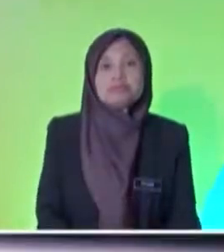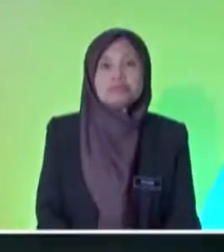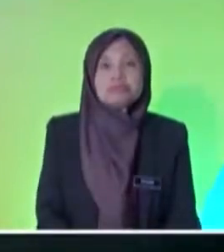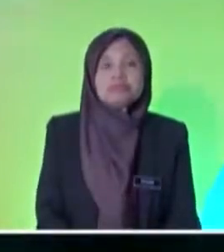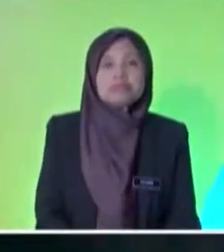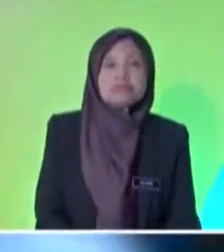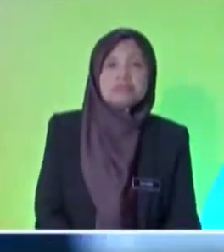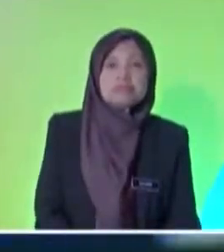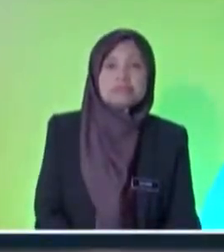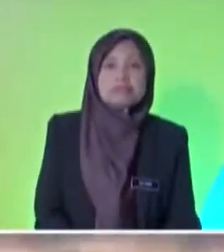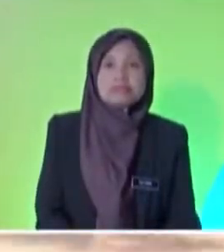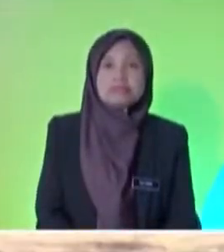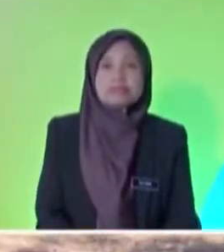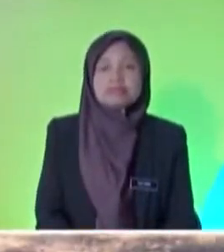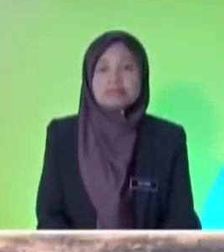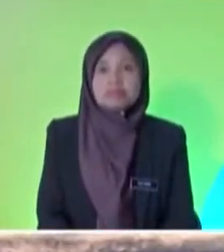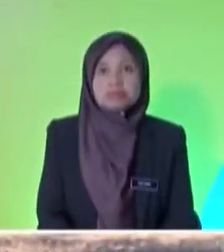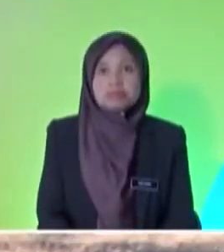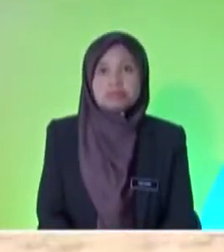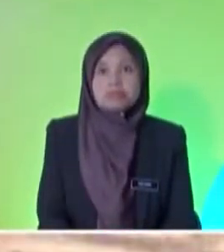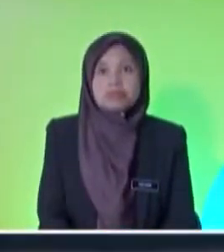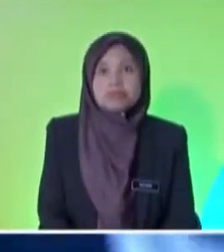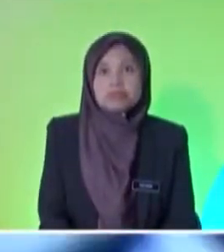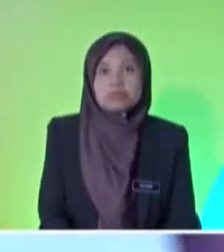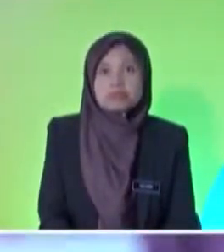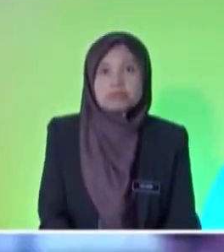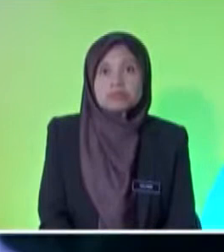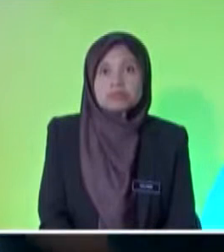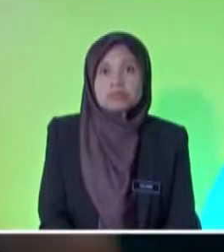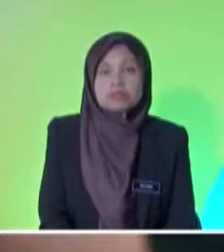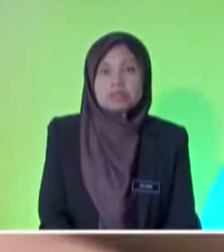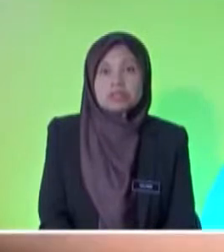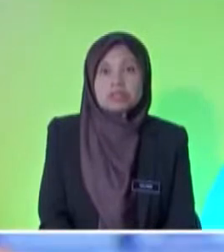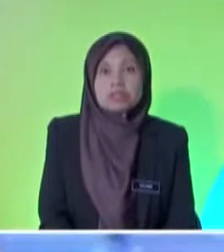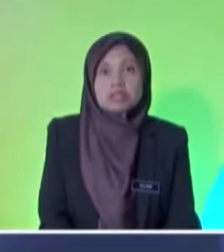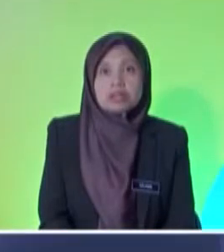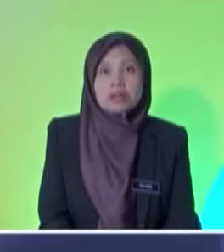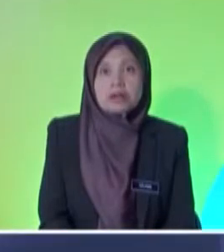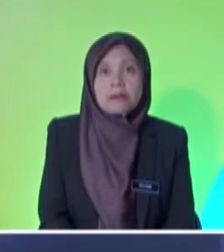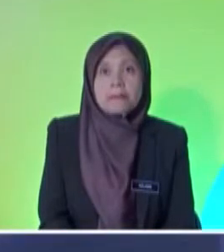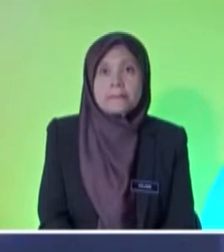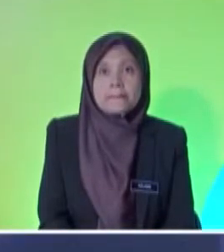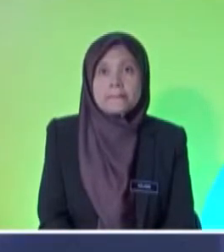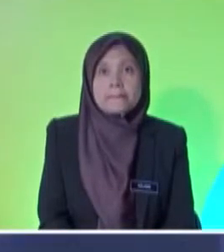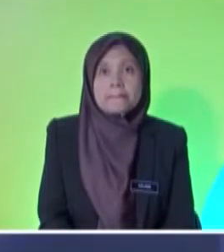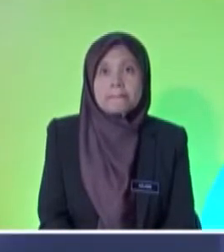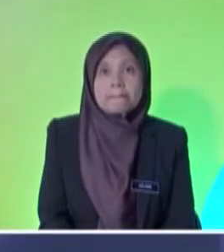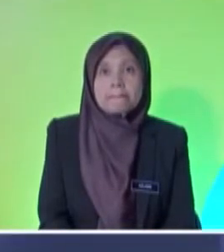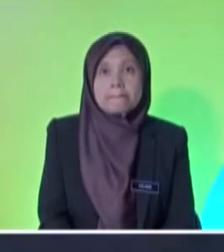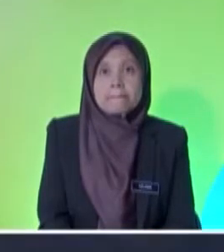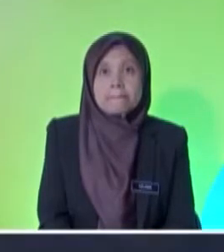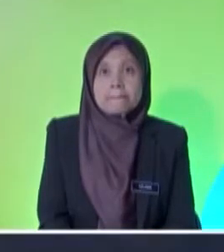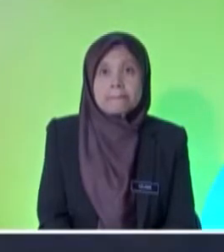I keep hai eh masih ada tiap hari sejak begitu